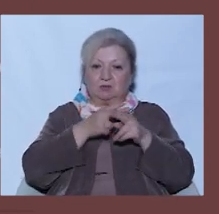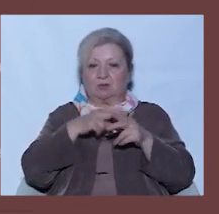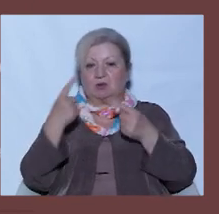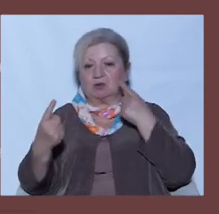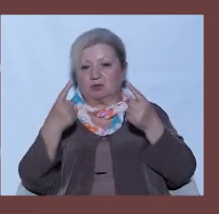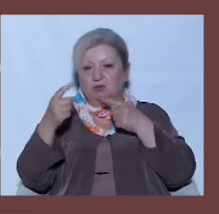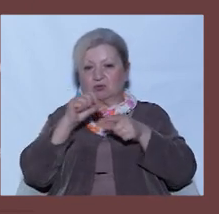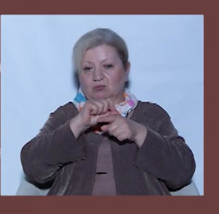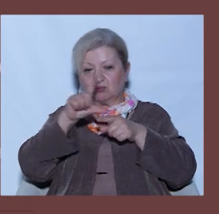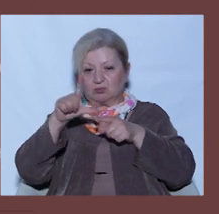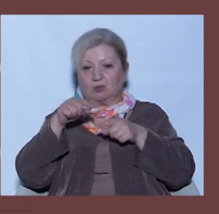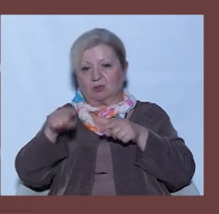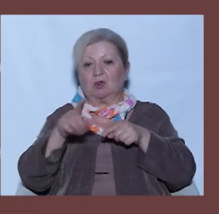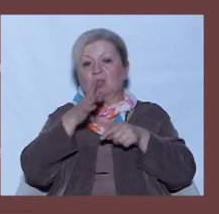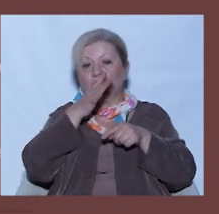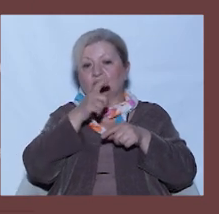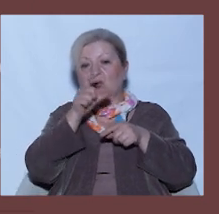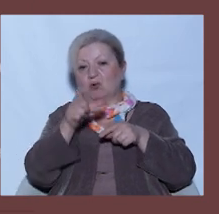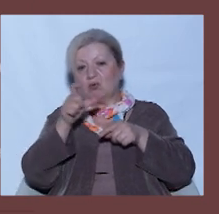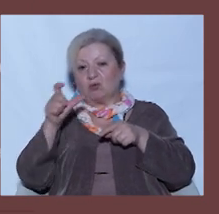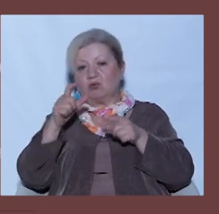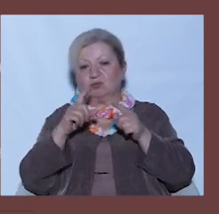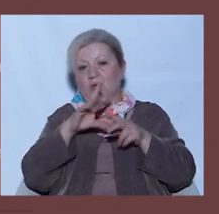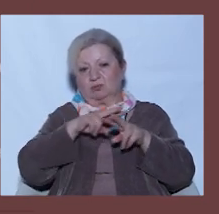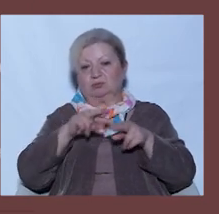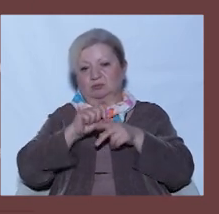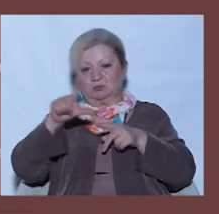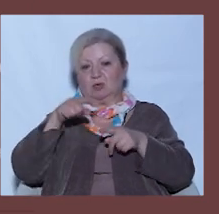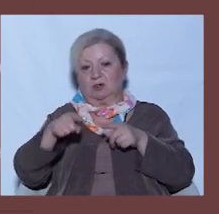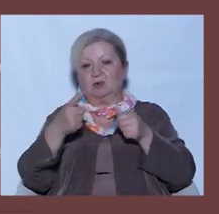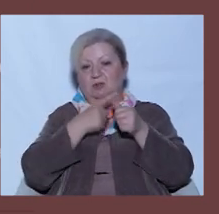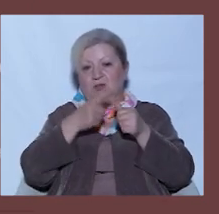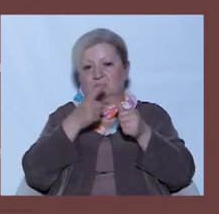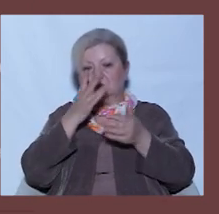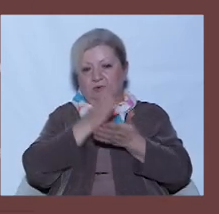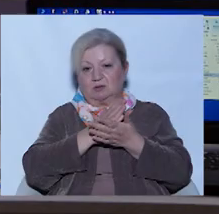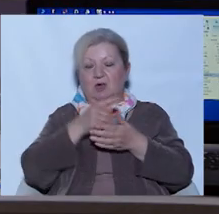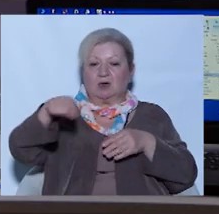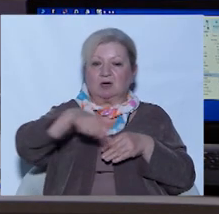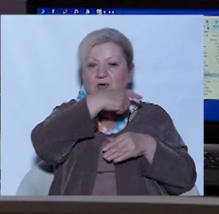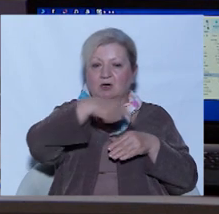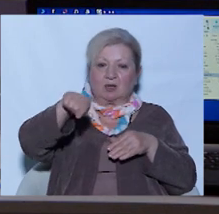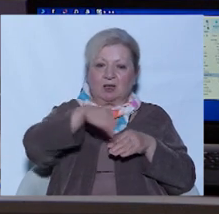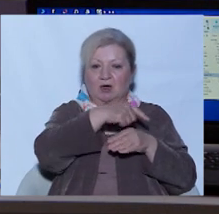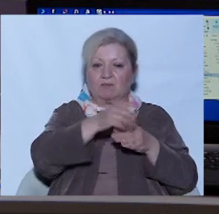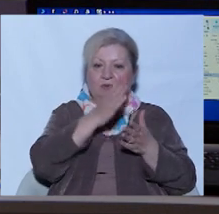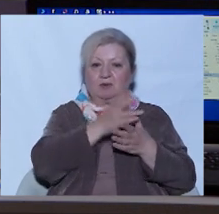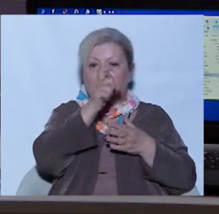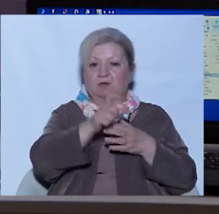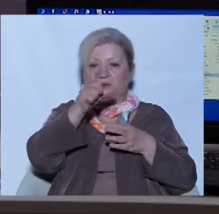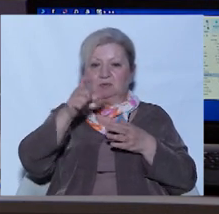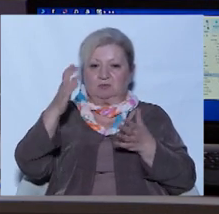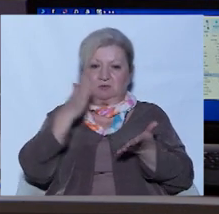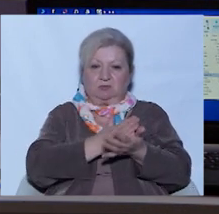გაზრდით პერიოდიც გვესდება, რხევის პერიოდი. ამას ეწოდება რხევითი კონტური, სადაც ასევე